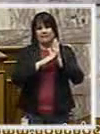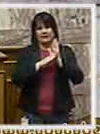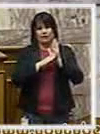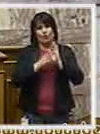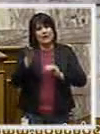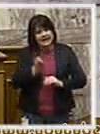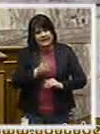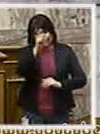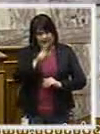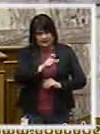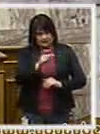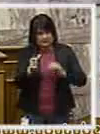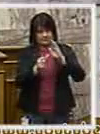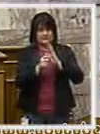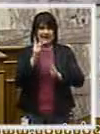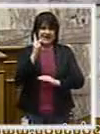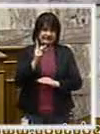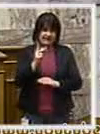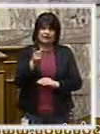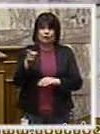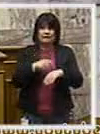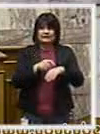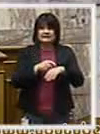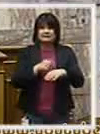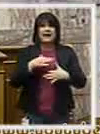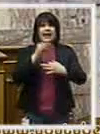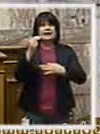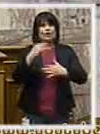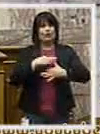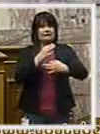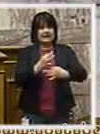ζήτησε το λόγο κλπ. Δεν έχει το λόγο ούτε ο κ. Μαρκόπουλος, ούτε ο κ. Υπουργός τώρα.